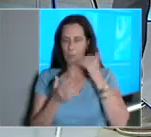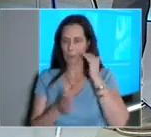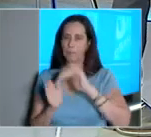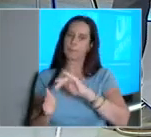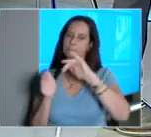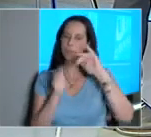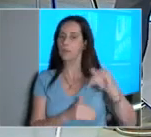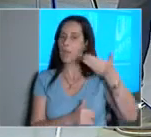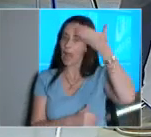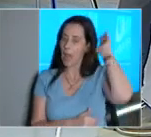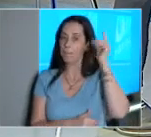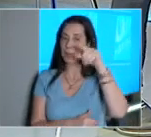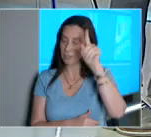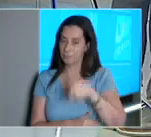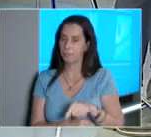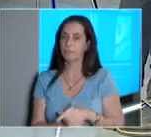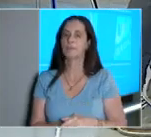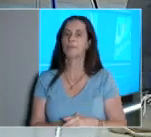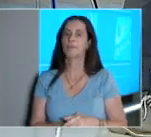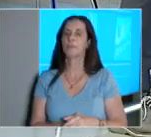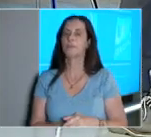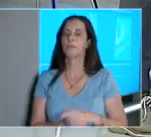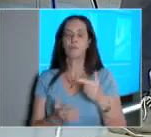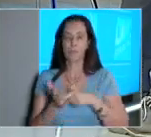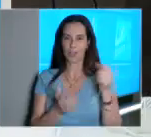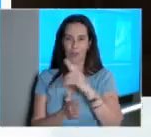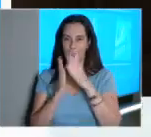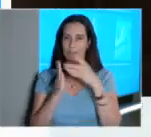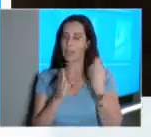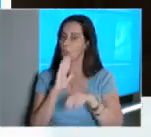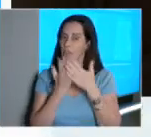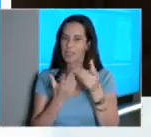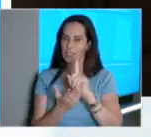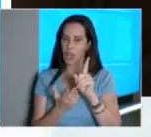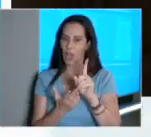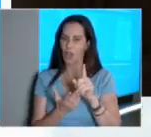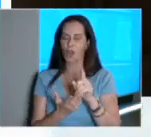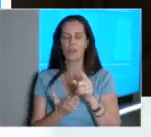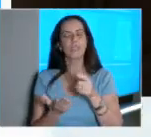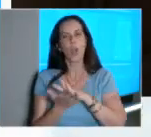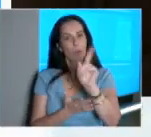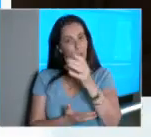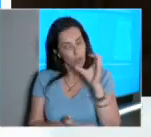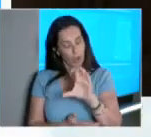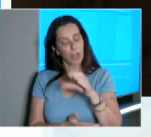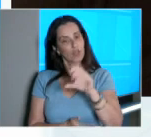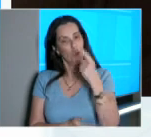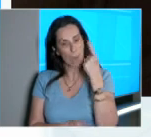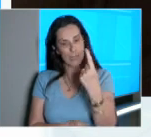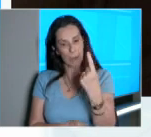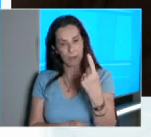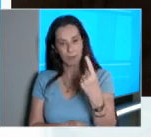נמשיך ליאיר לפיד, מעלה תמונה מעניינת לאינסטגרם, לכבוד שבוע הספר, הוא אומר, לקנות ספר זה לא הוצאה, זו השקעה, לכו ותשקיעו